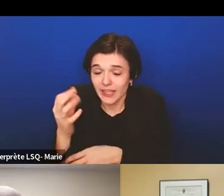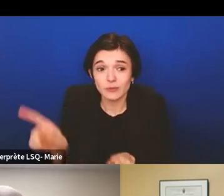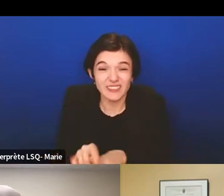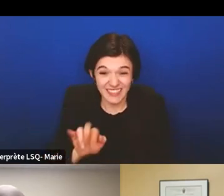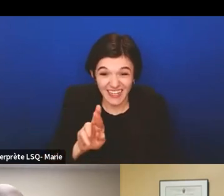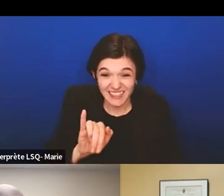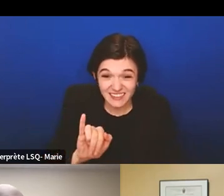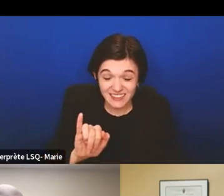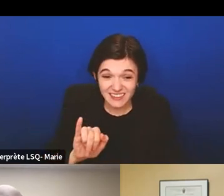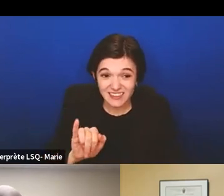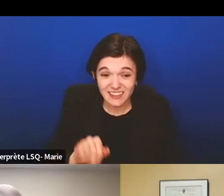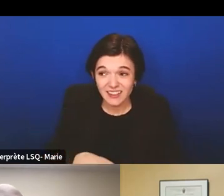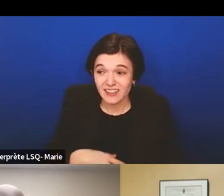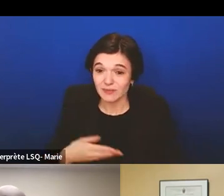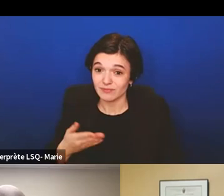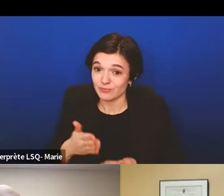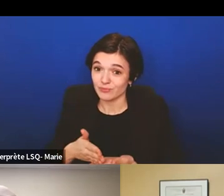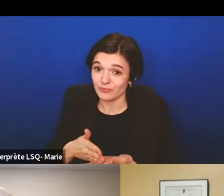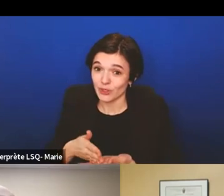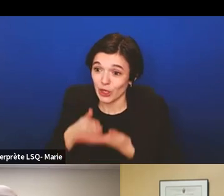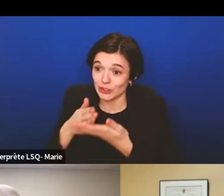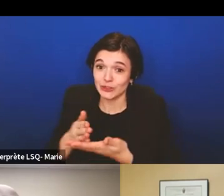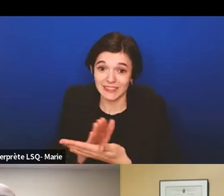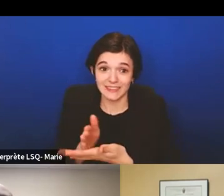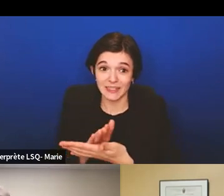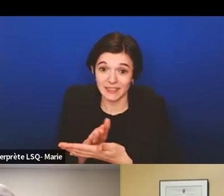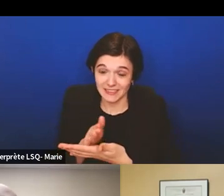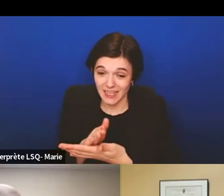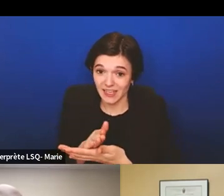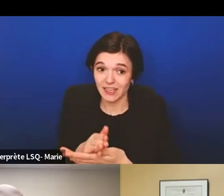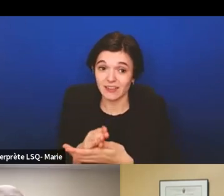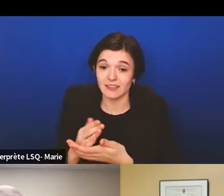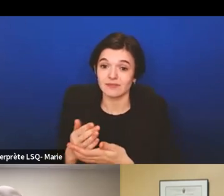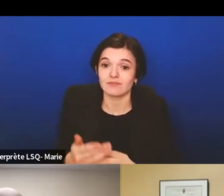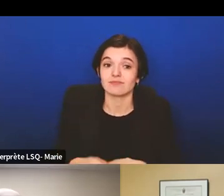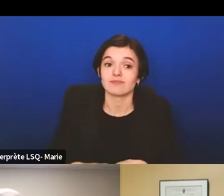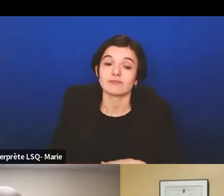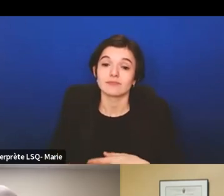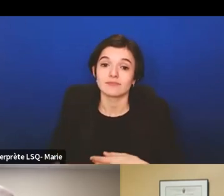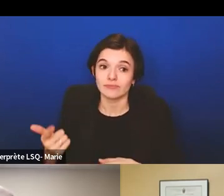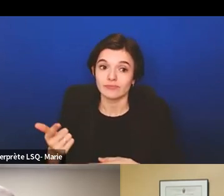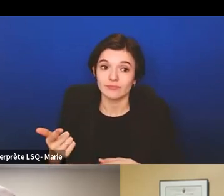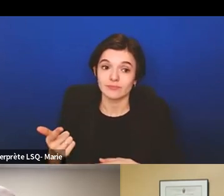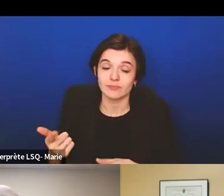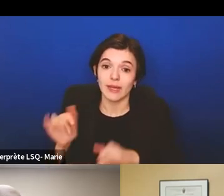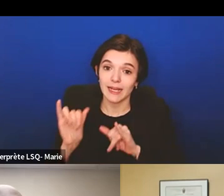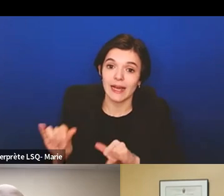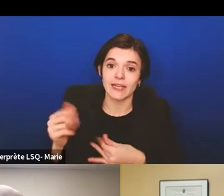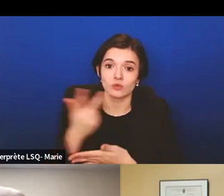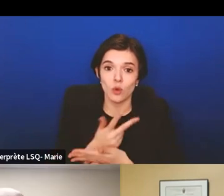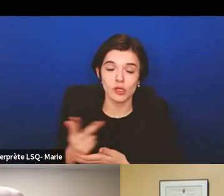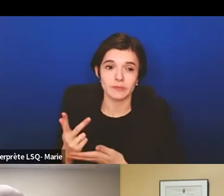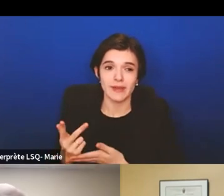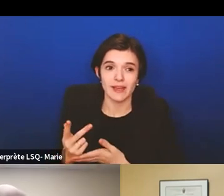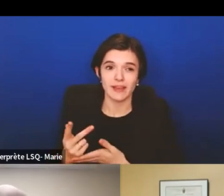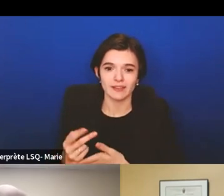qui est ce qu'on appelle les ressources intermédiaires, où on se joue 2 semaines, 3 semaines. Ce que je veux dire, c'est que vous ne